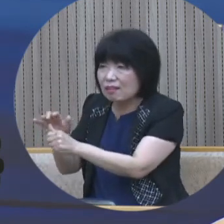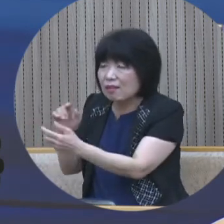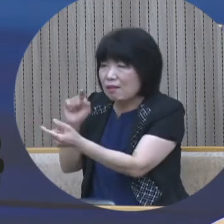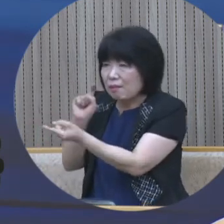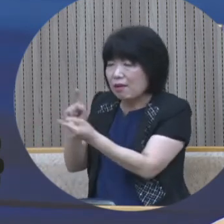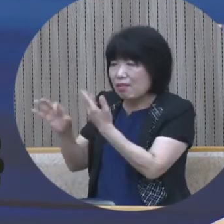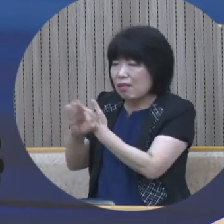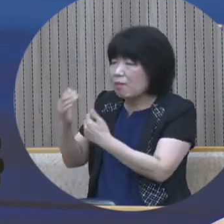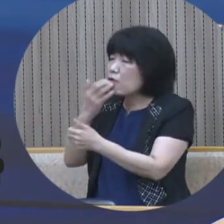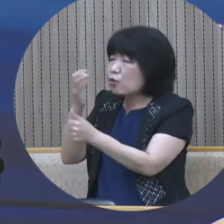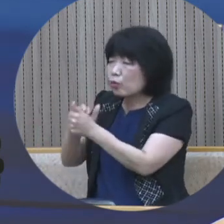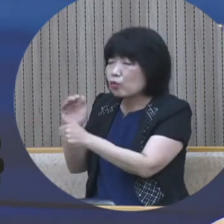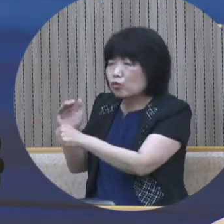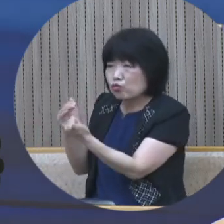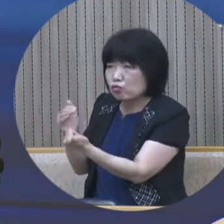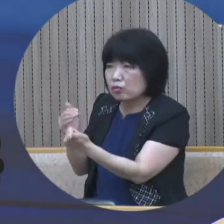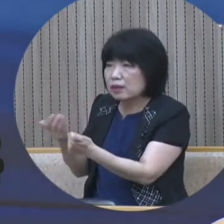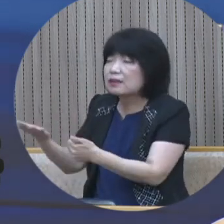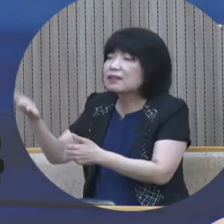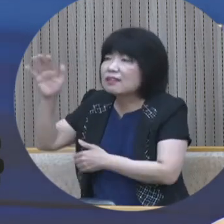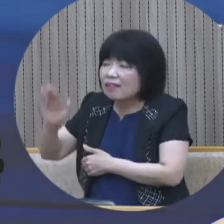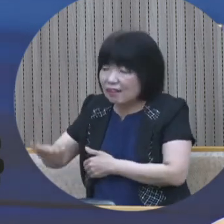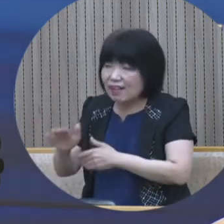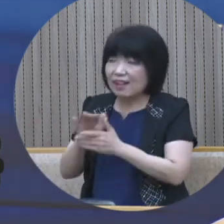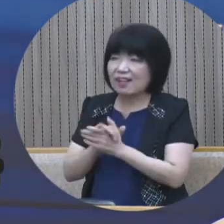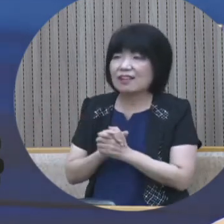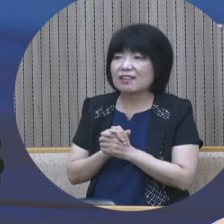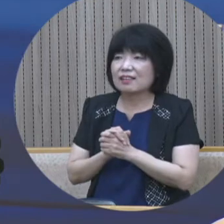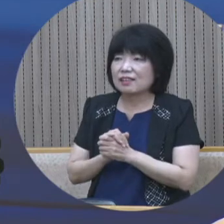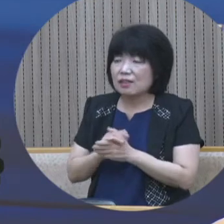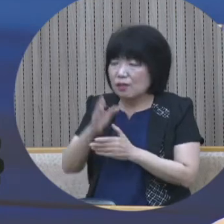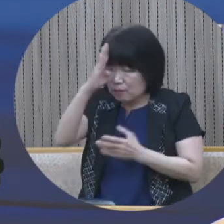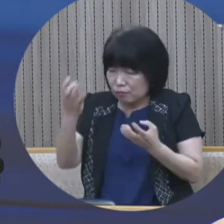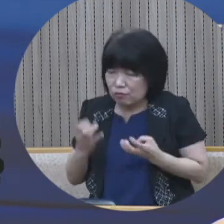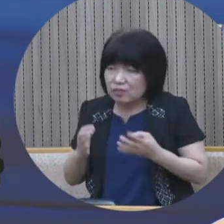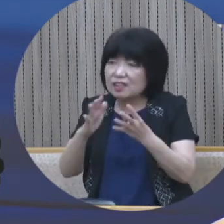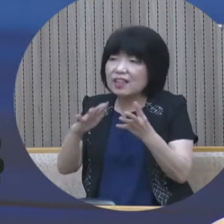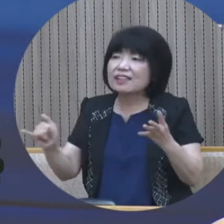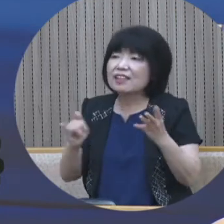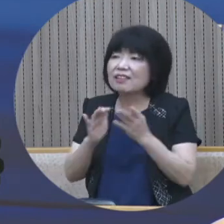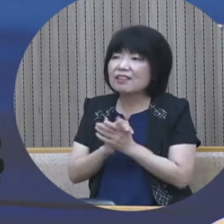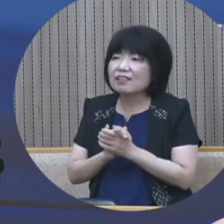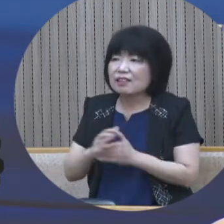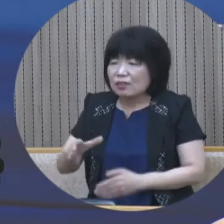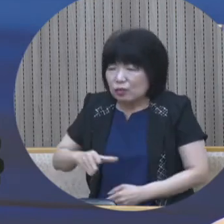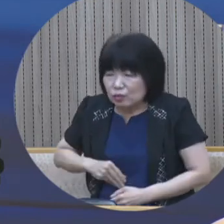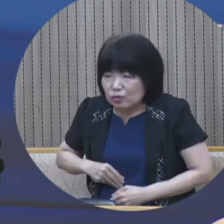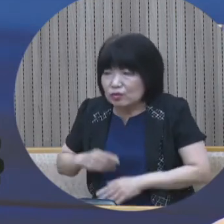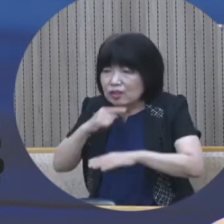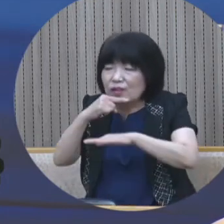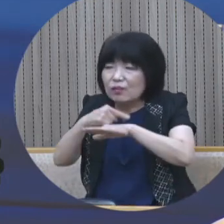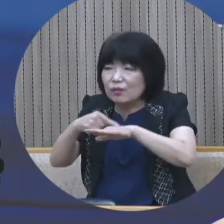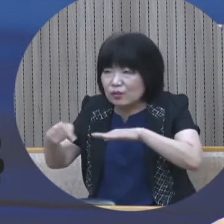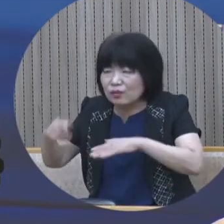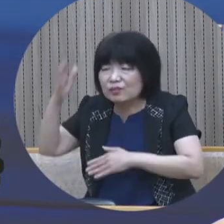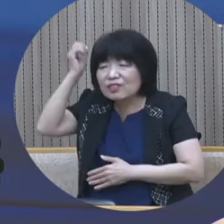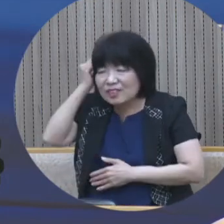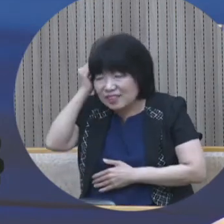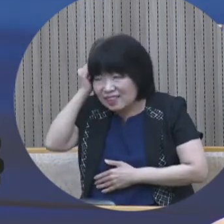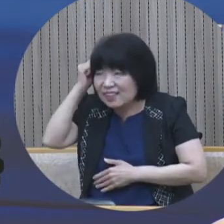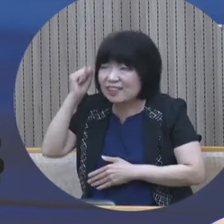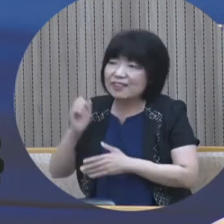쳐 죽이니까. 그렇지만 그 문둥이 네 사람은 굶주린 동족을